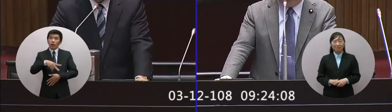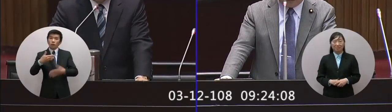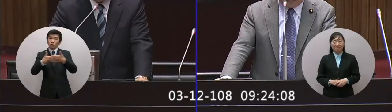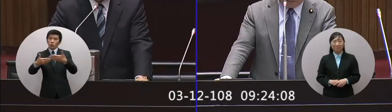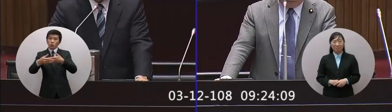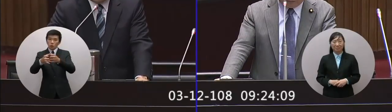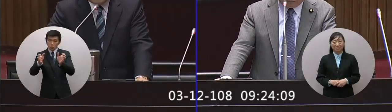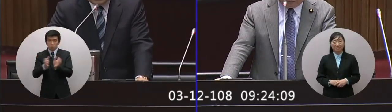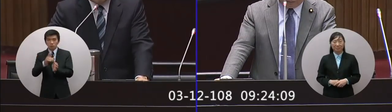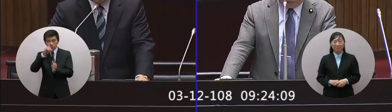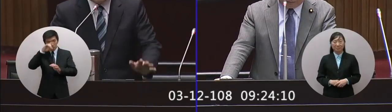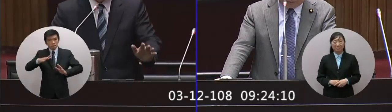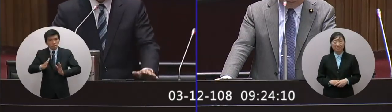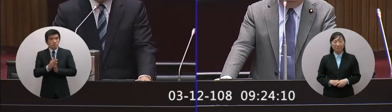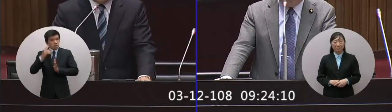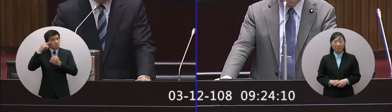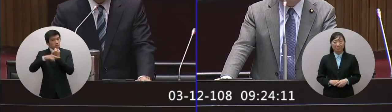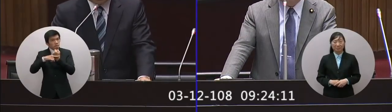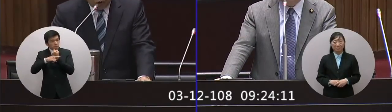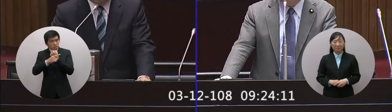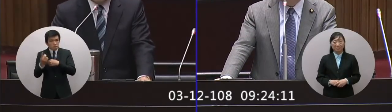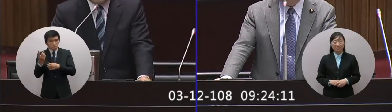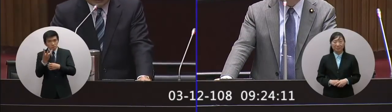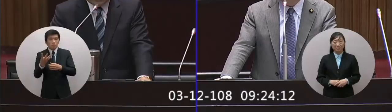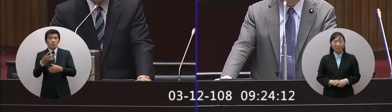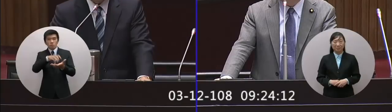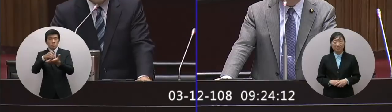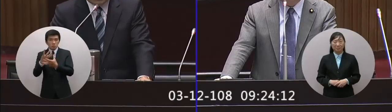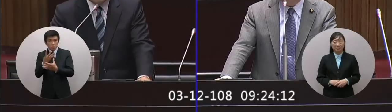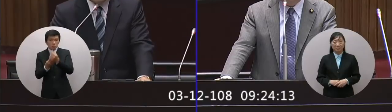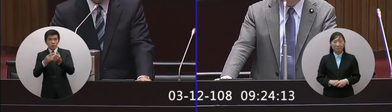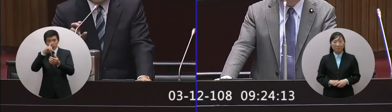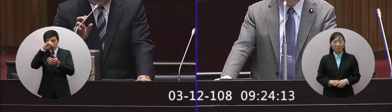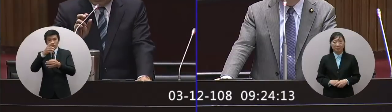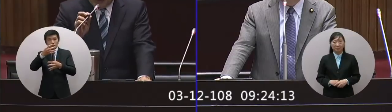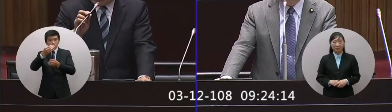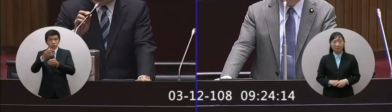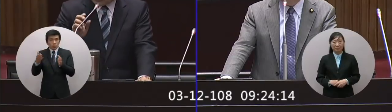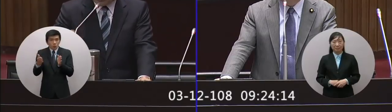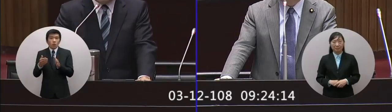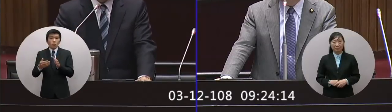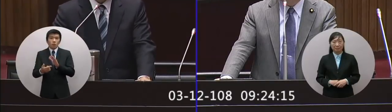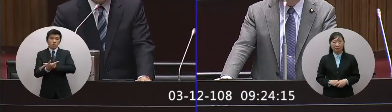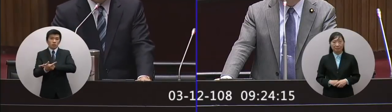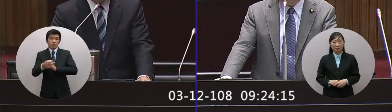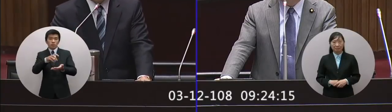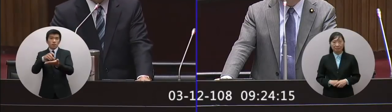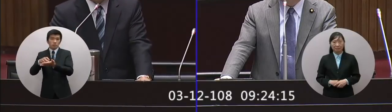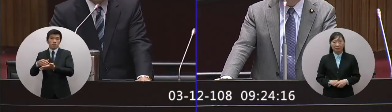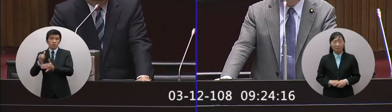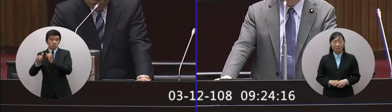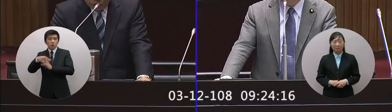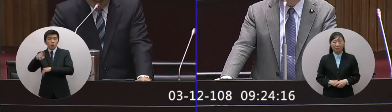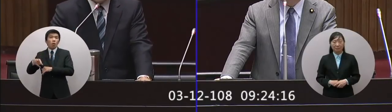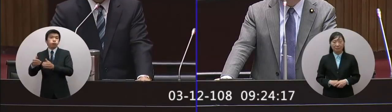部立刻来进行并行作业，缩短期程，以应地方的需要及吴委